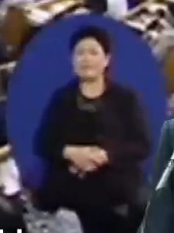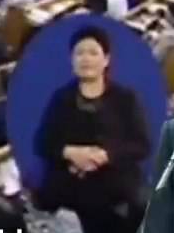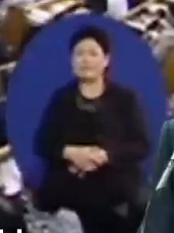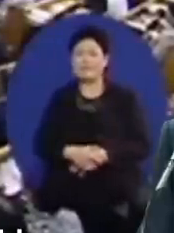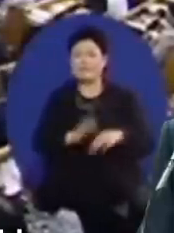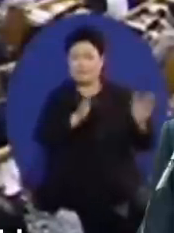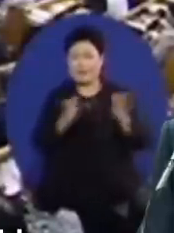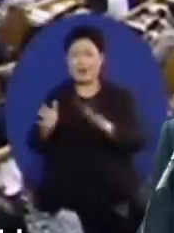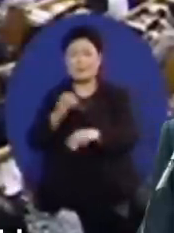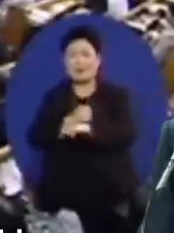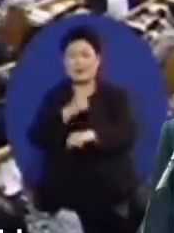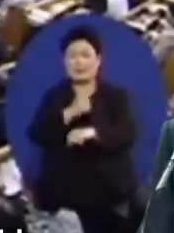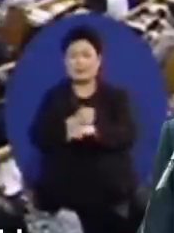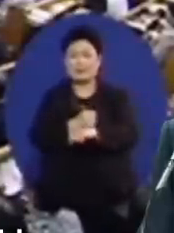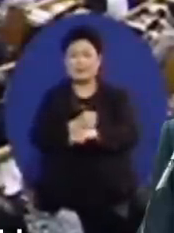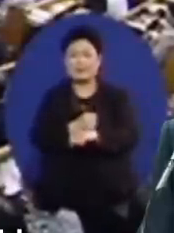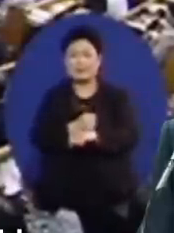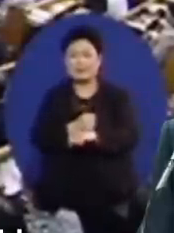예비하신